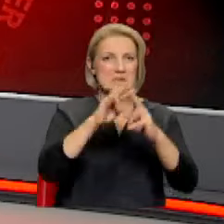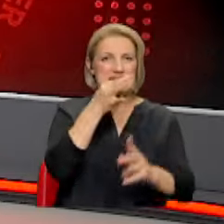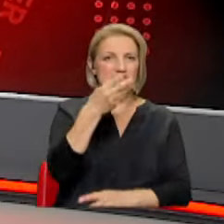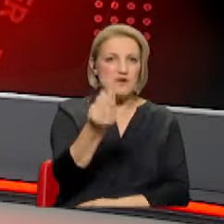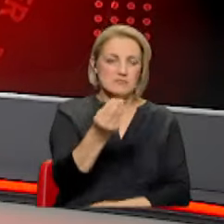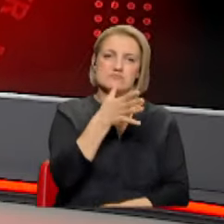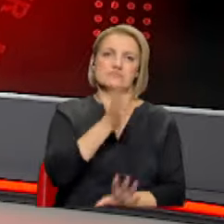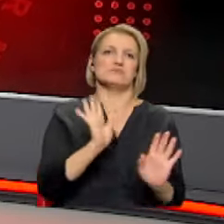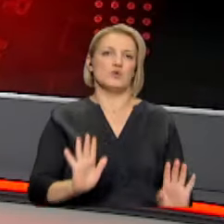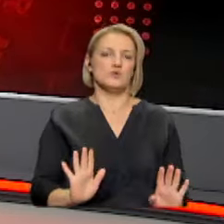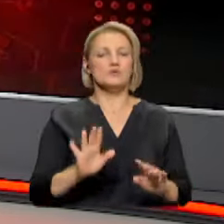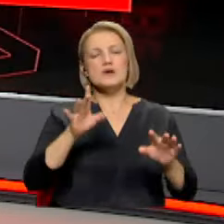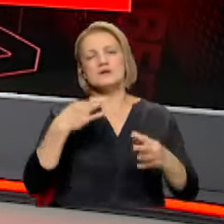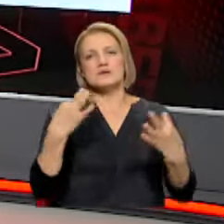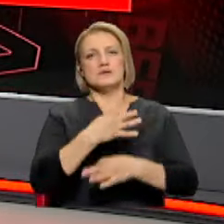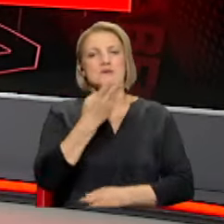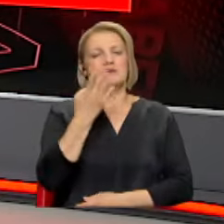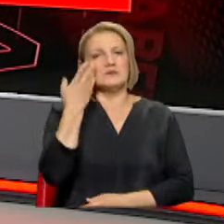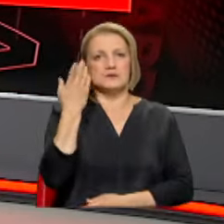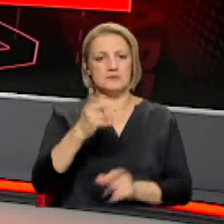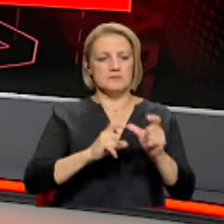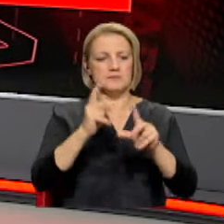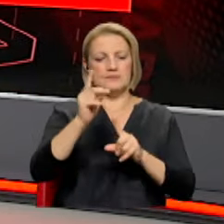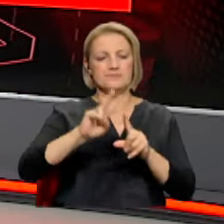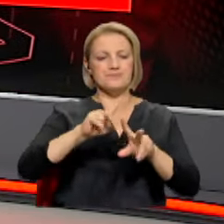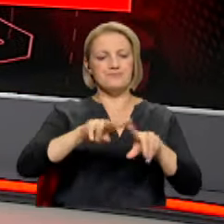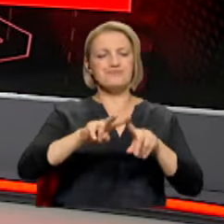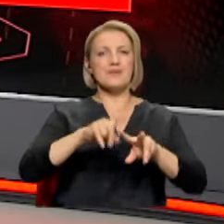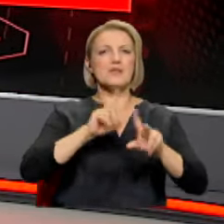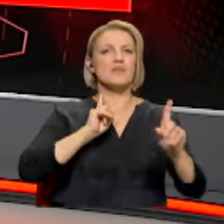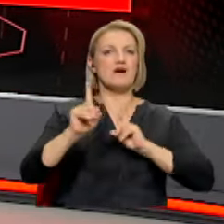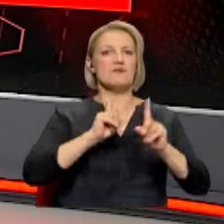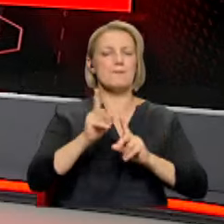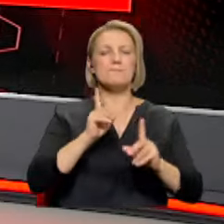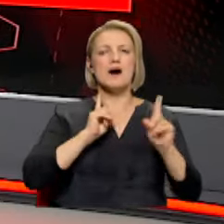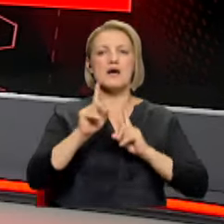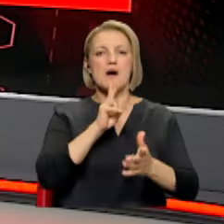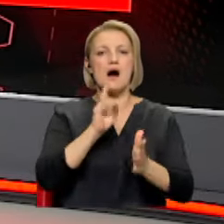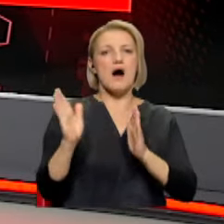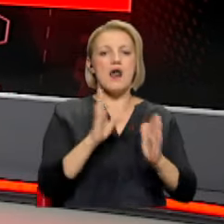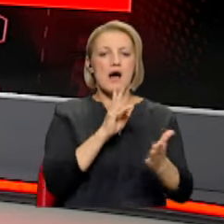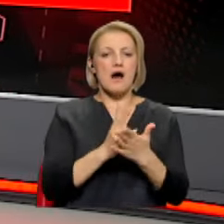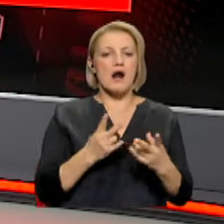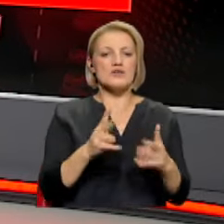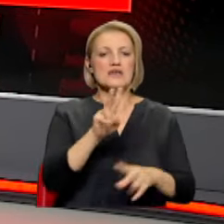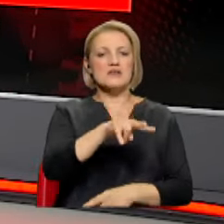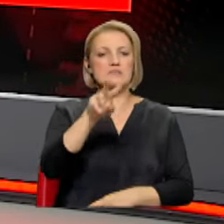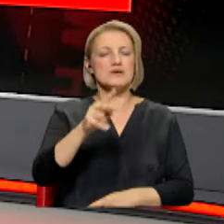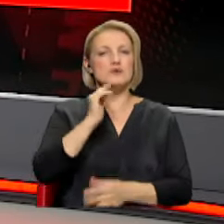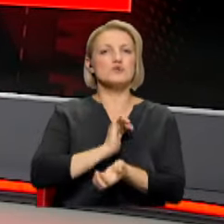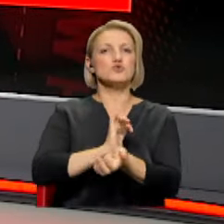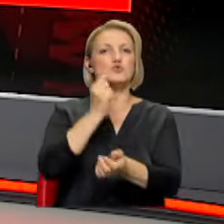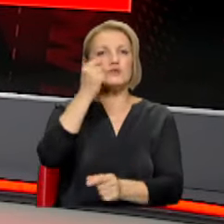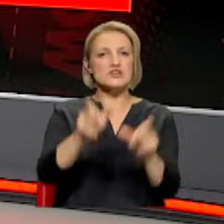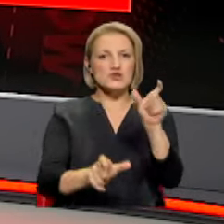bilmiyoruz. Sayın seyirciler, Sinan Ateş cinayeti davasında mahkeme ara kararını açıkladı. 22 tutuklu